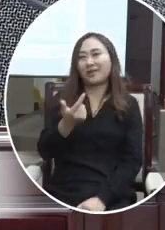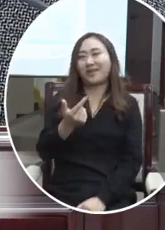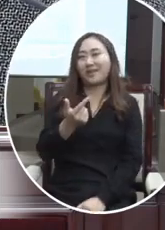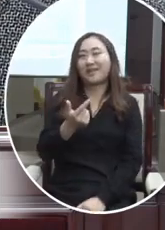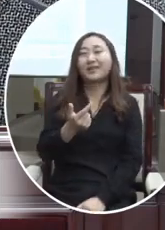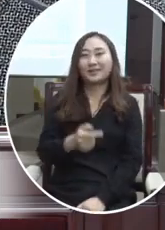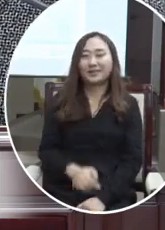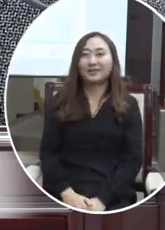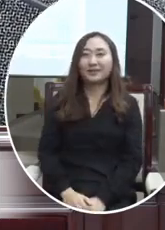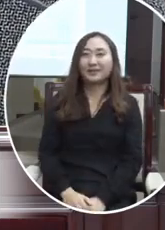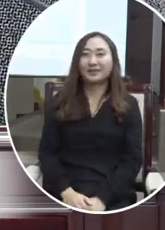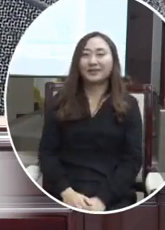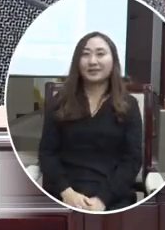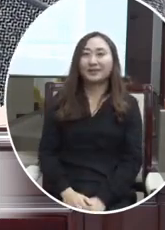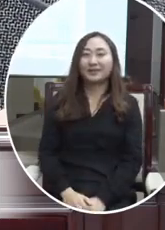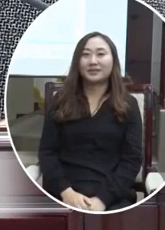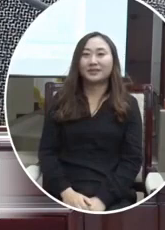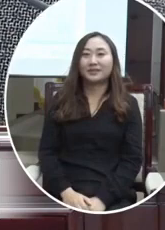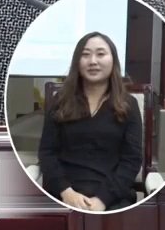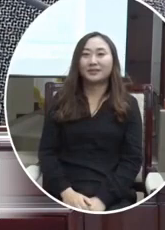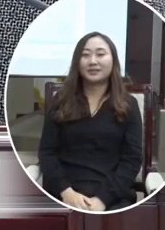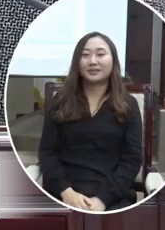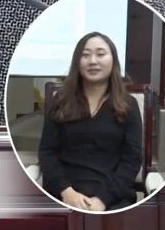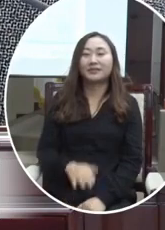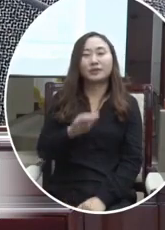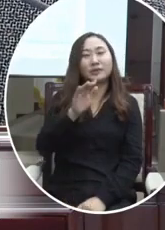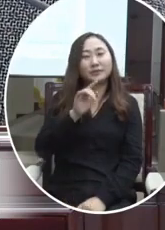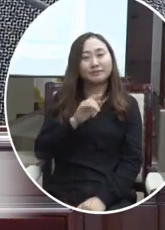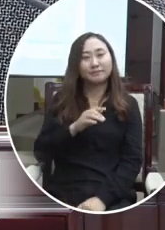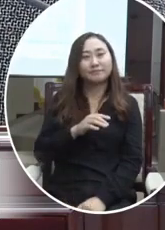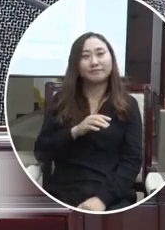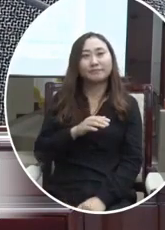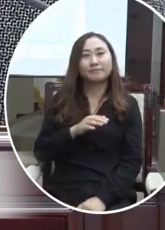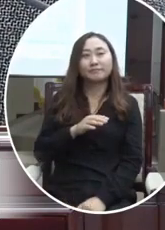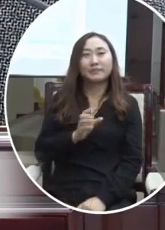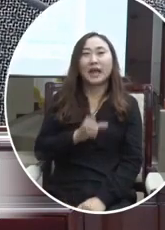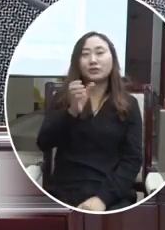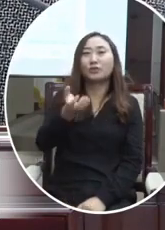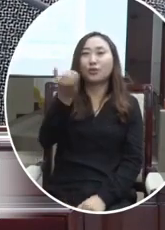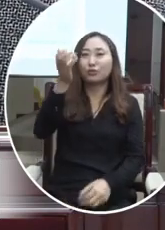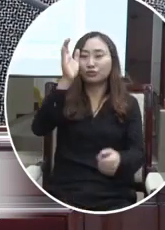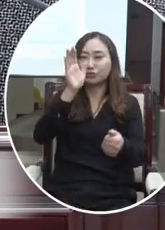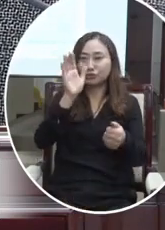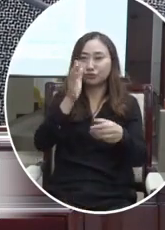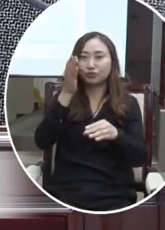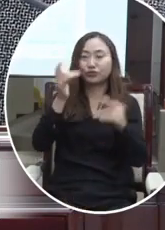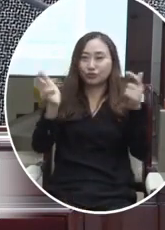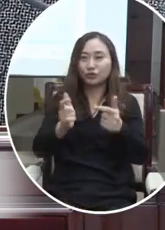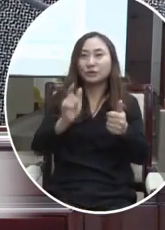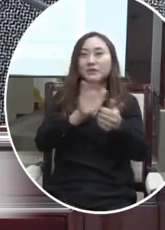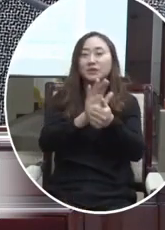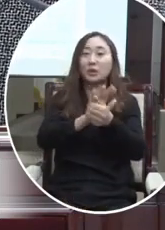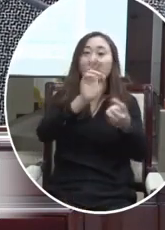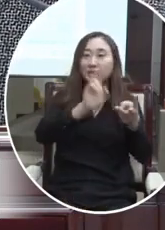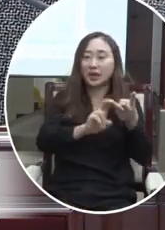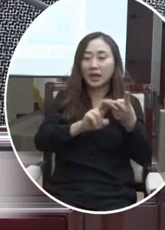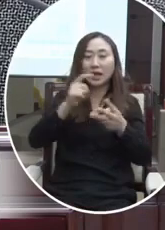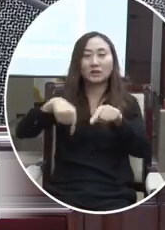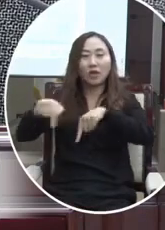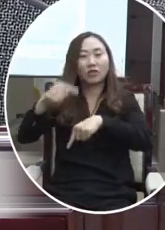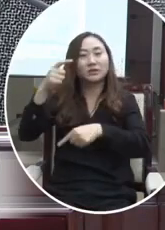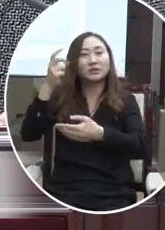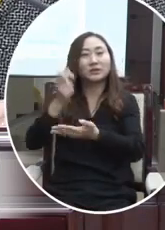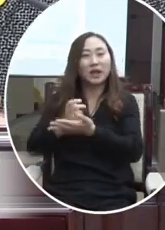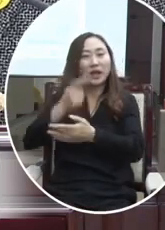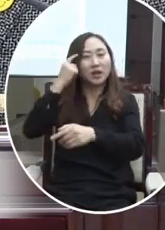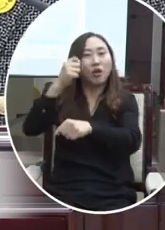좋지 않은 것으로 알고 있습니다. 그런 부분에서 본 의원은 우리구 탄소중립지원센터가 탄소중립 관련 정책